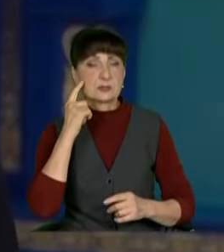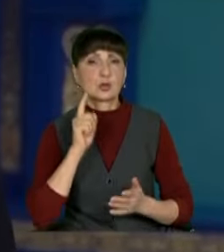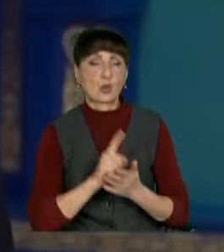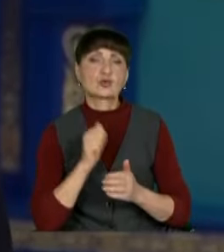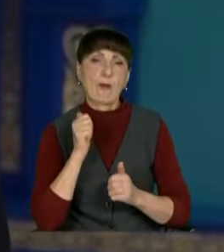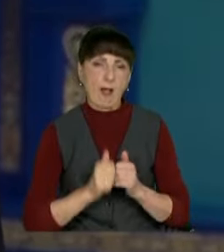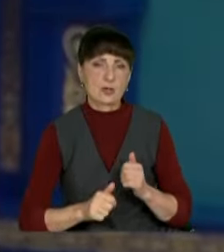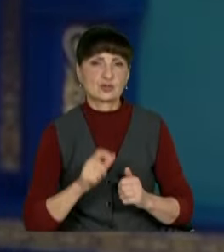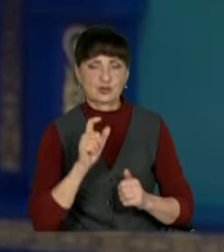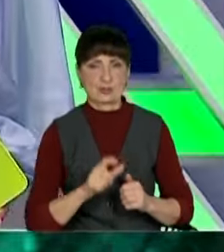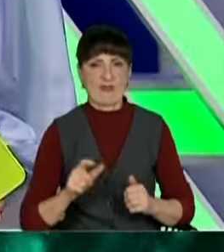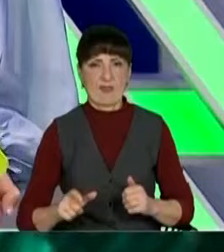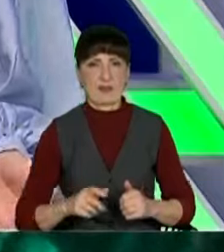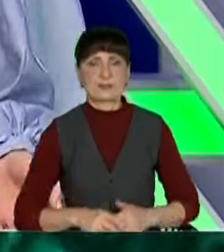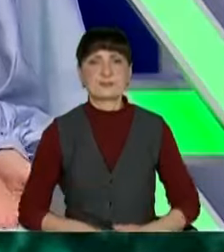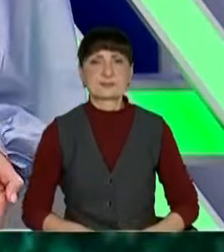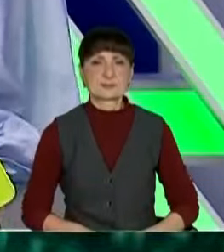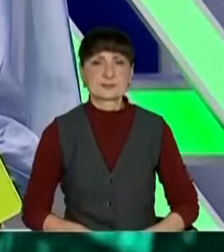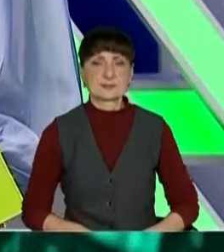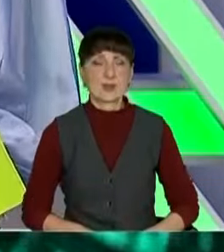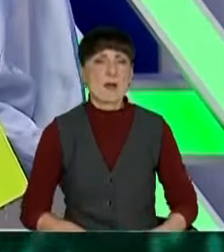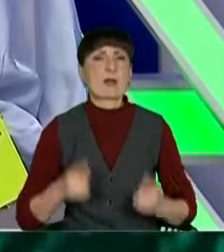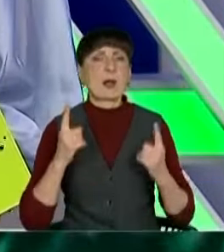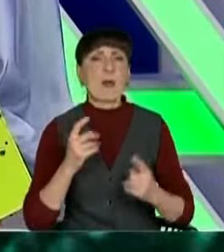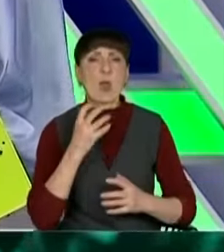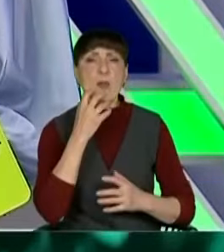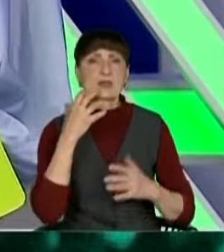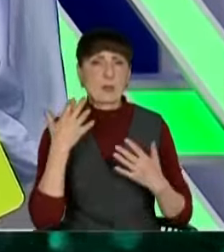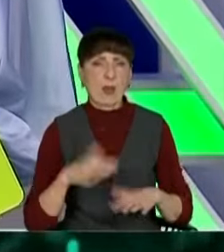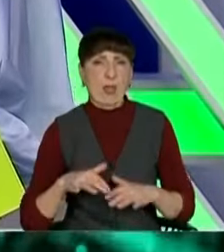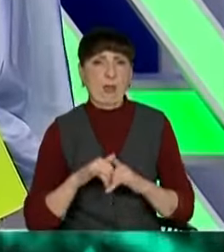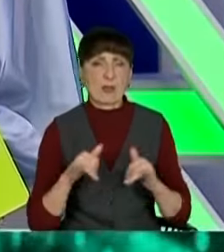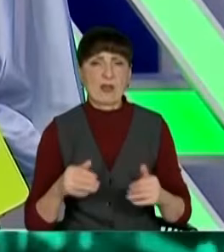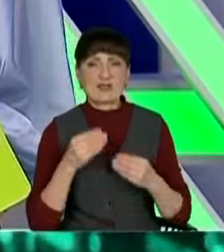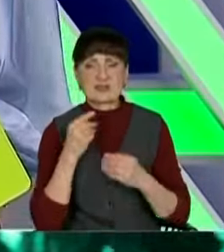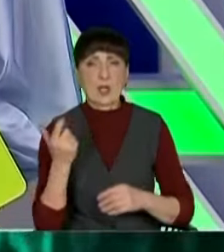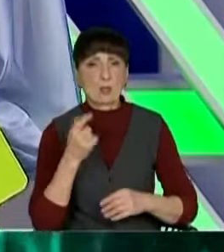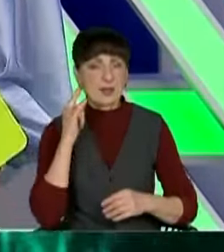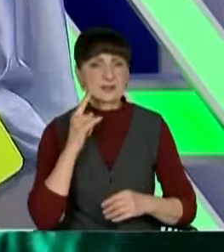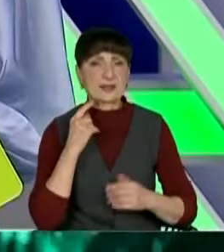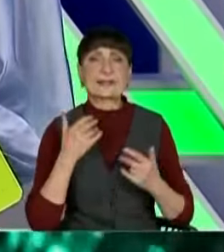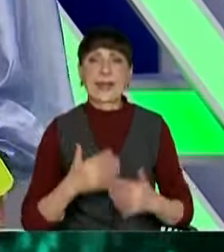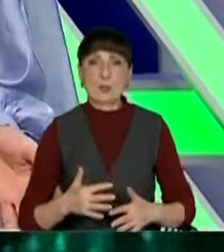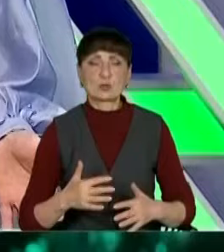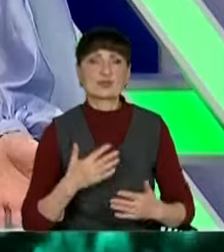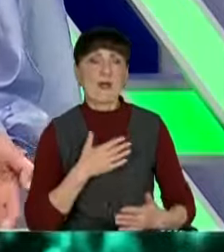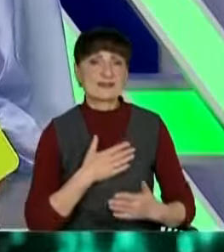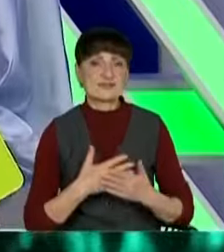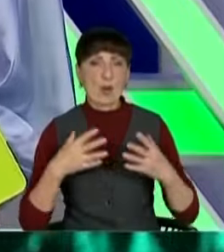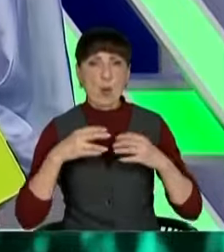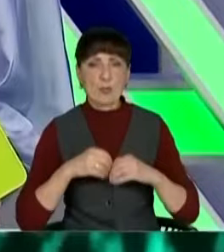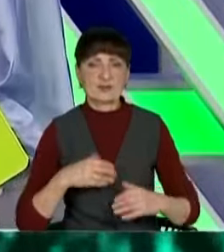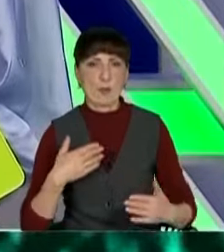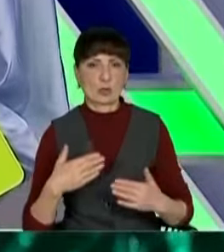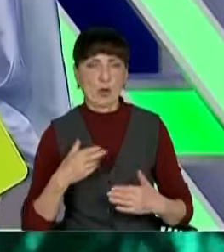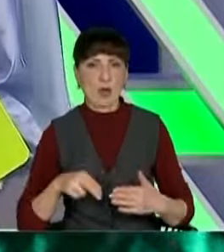каждый казахстанец. Глобальное потепление и его воздействие на экономику Казахстана требует проактивного и комплексного